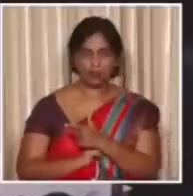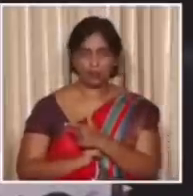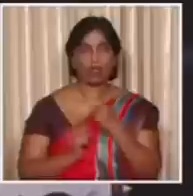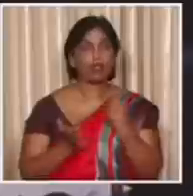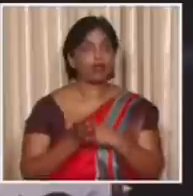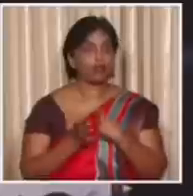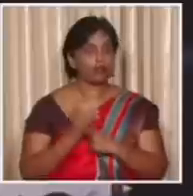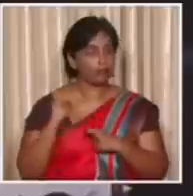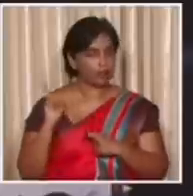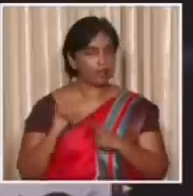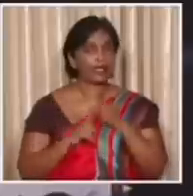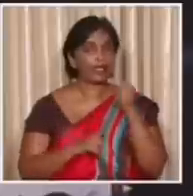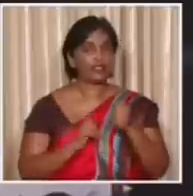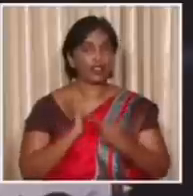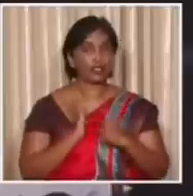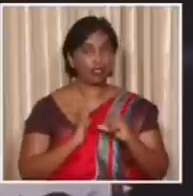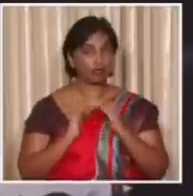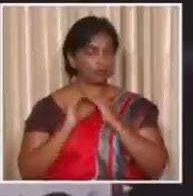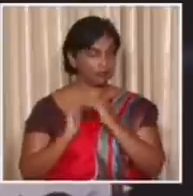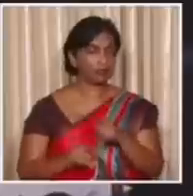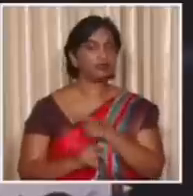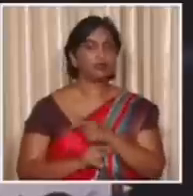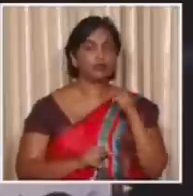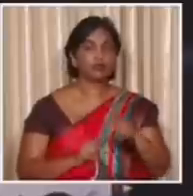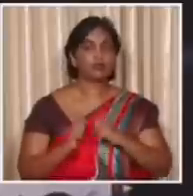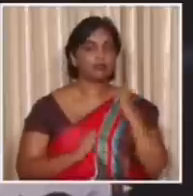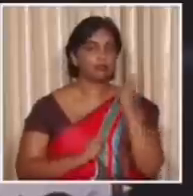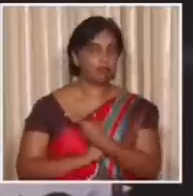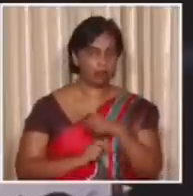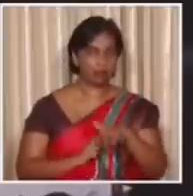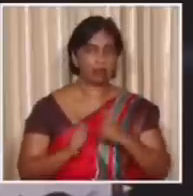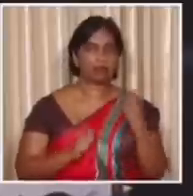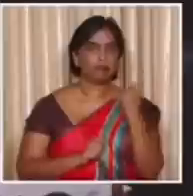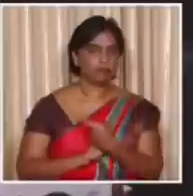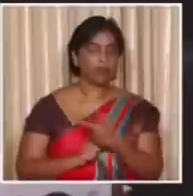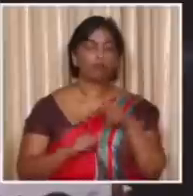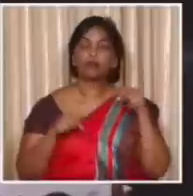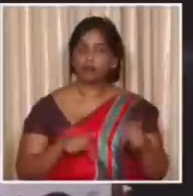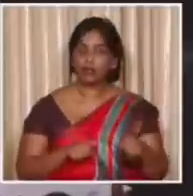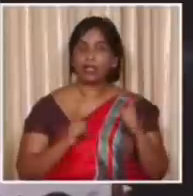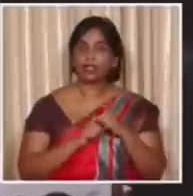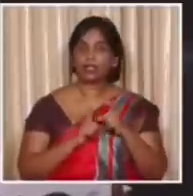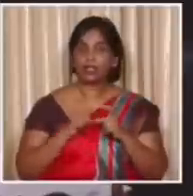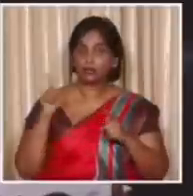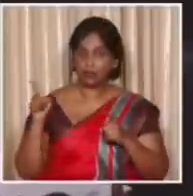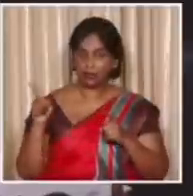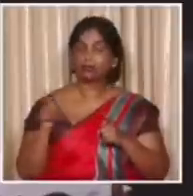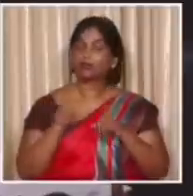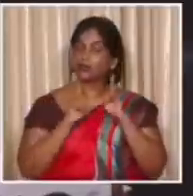ගන්නවා රත්මලානි ඉංජිනේරු තාක්ෂණ ආයතනය දැන් සල්ලි අය කරන්න පටන් ගන්නවා මෙහි දෙමටකොඩ